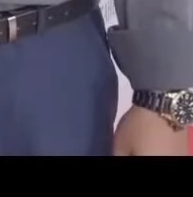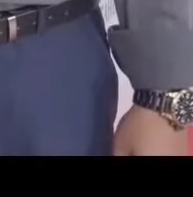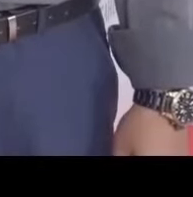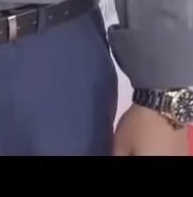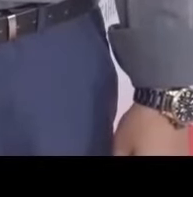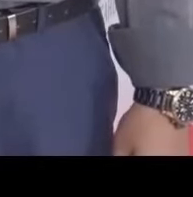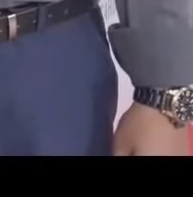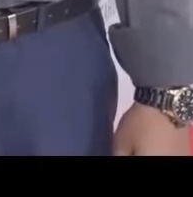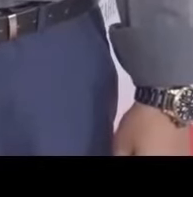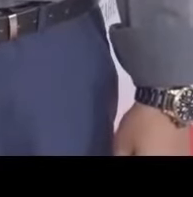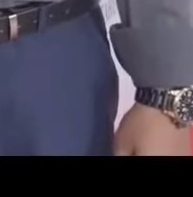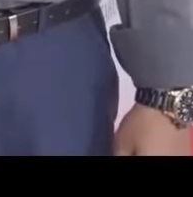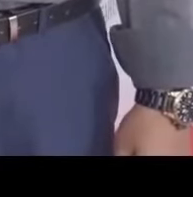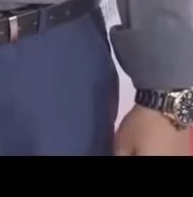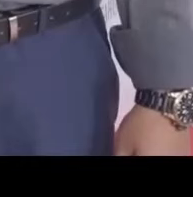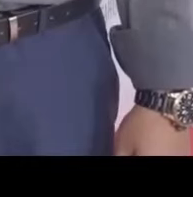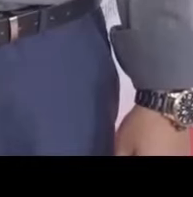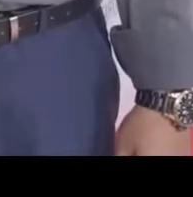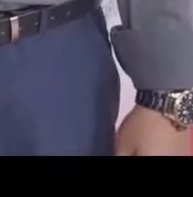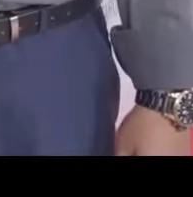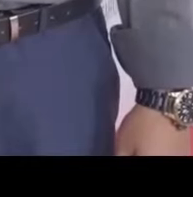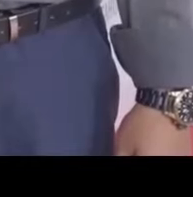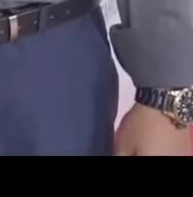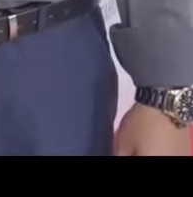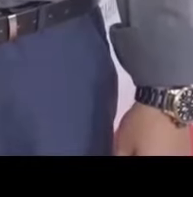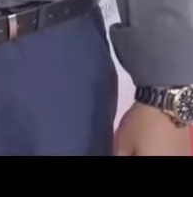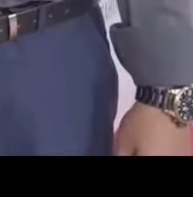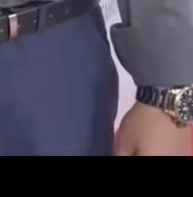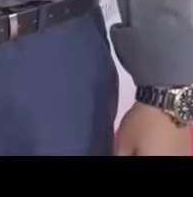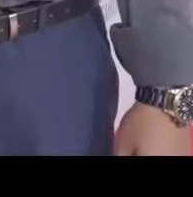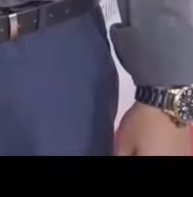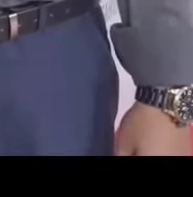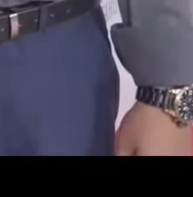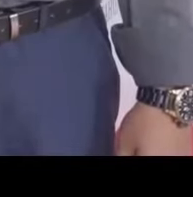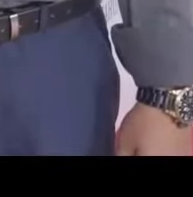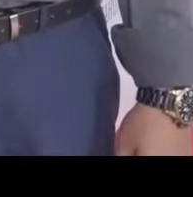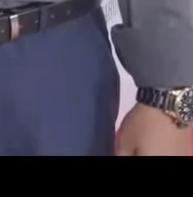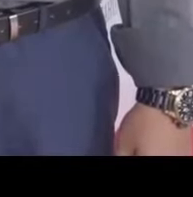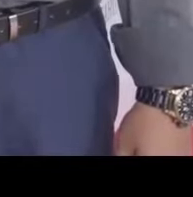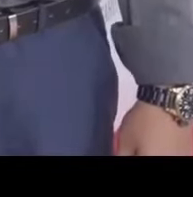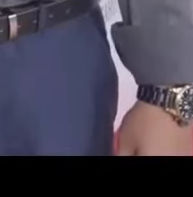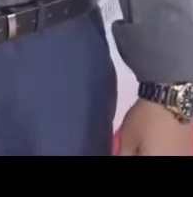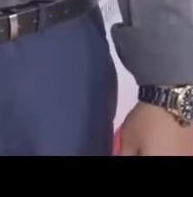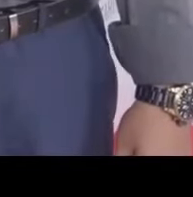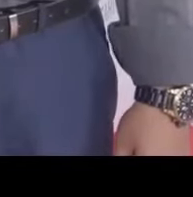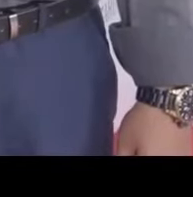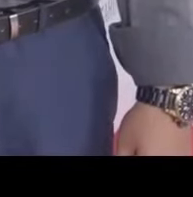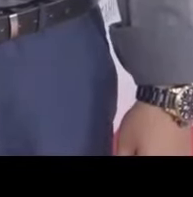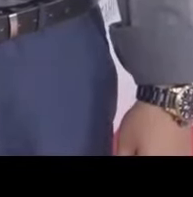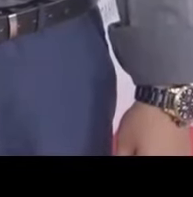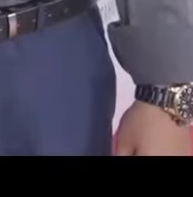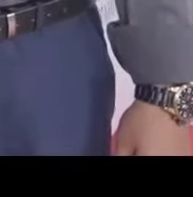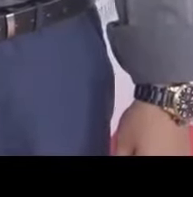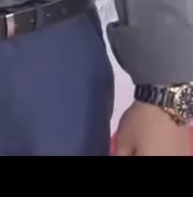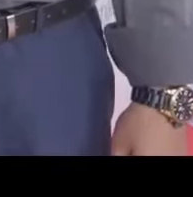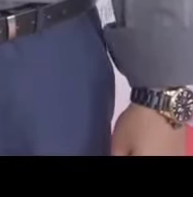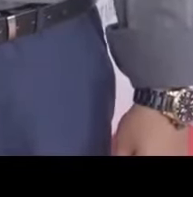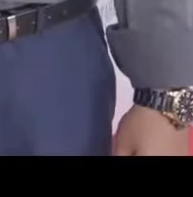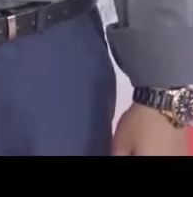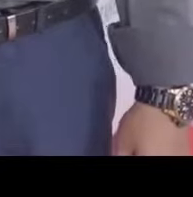TPS, pilih pemimpin yang bisa membawa perubahan. Pilkada Serentak 2024, saatnya kita